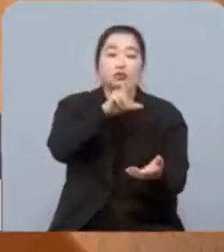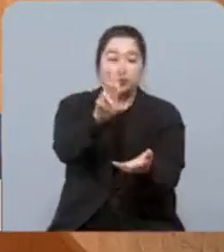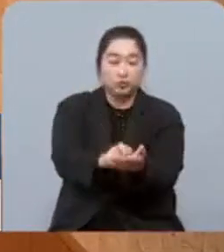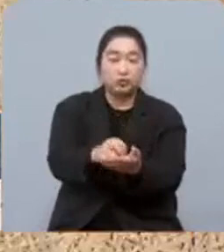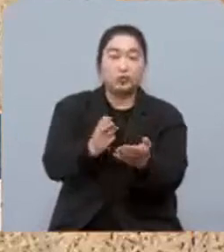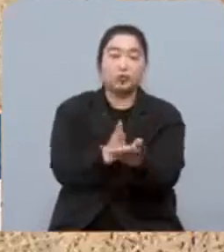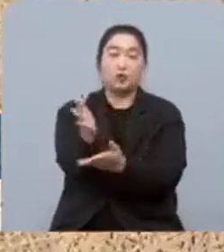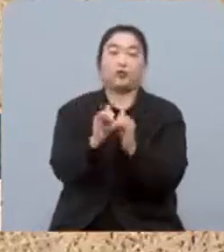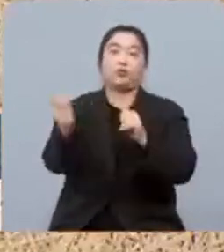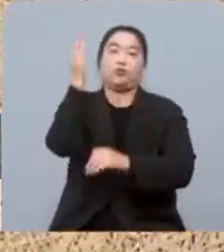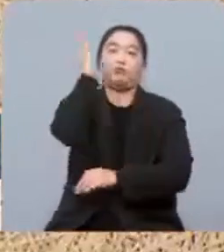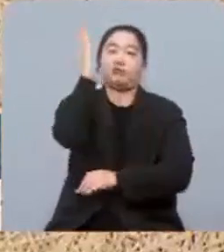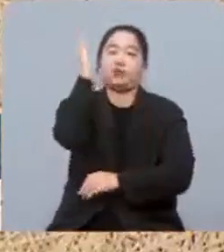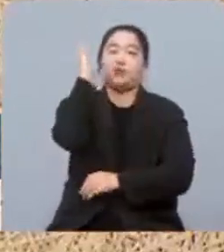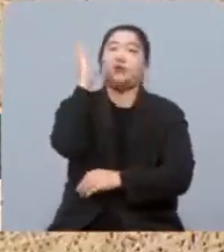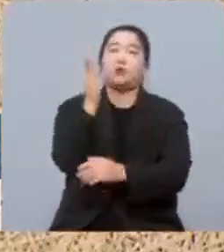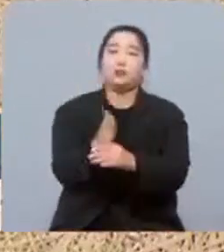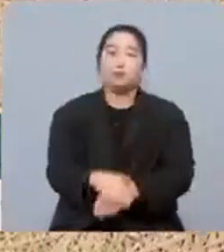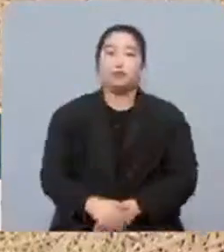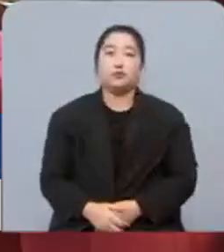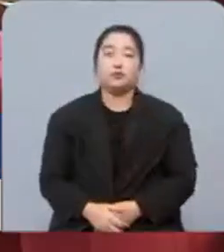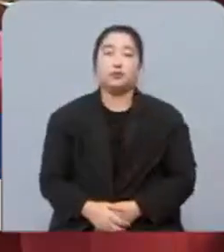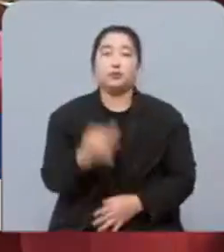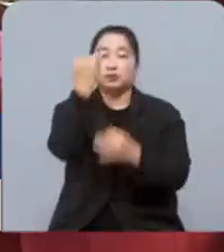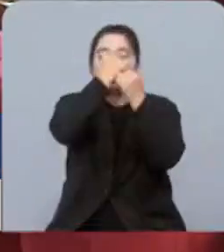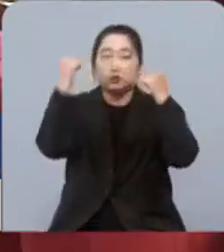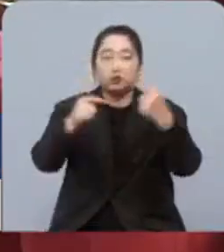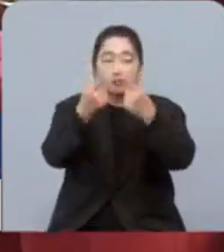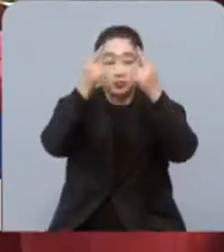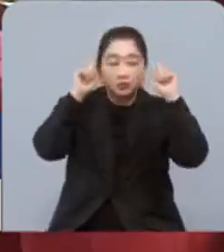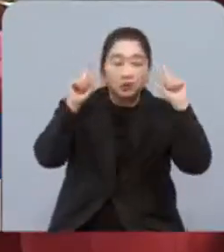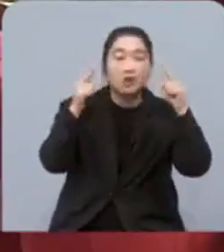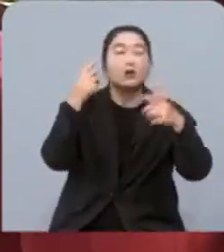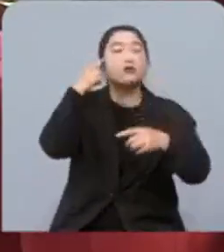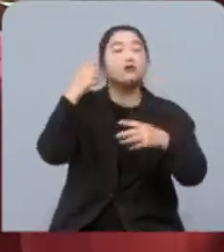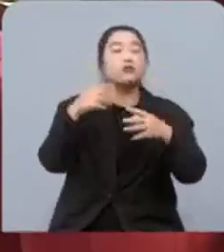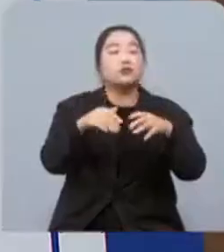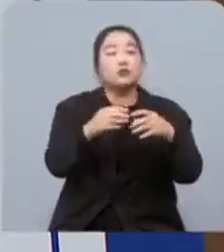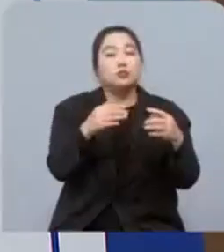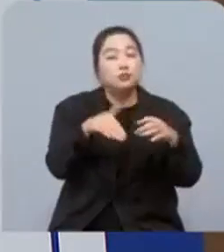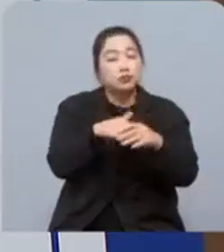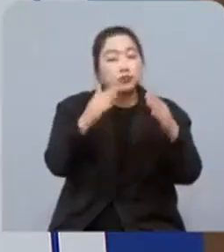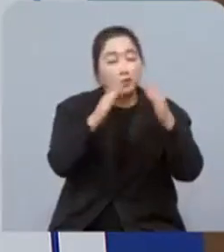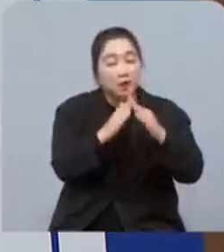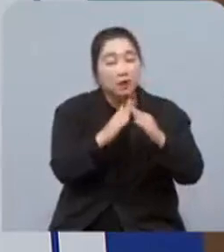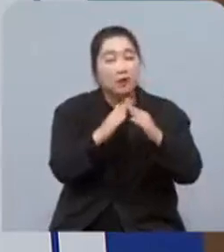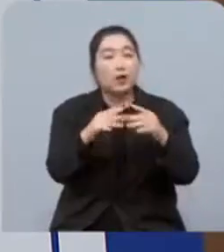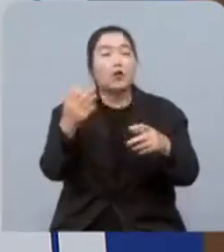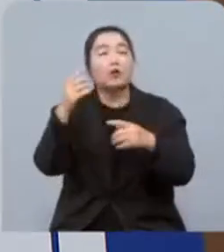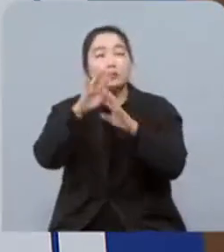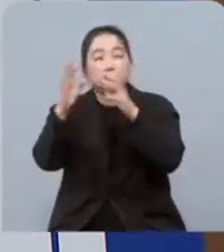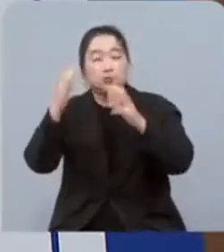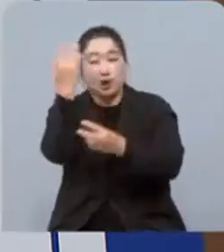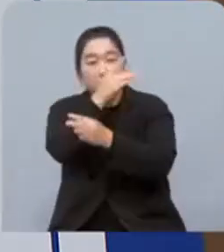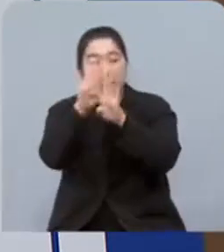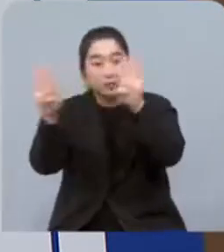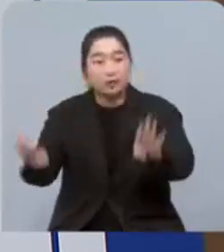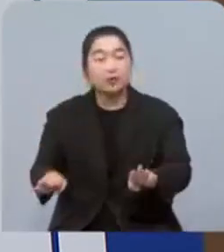전문가의 강연이 한창입니다 충북대 국어문화원 관이 주 수요일에 진하는